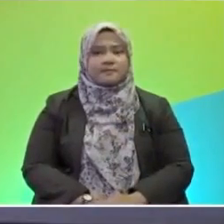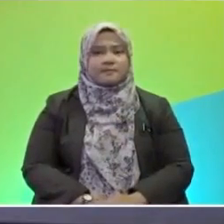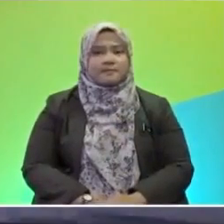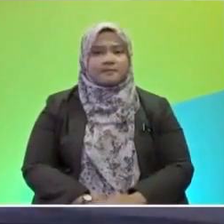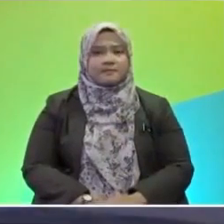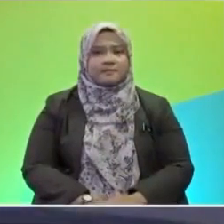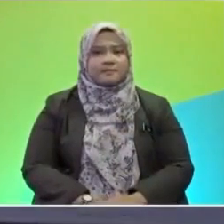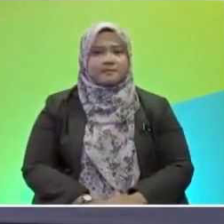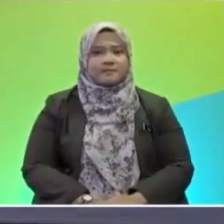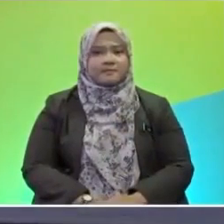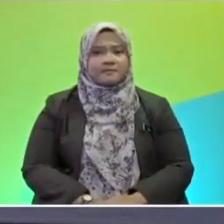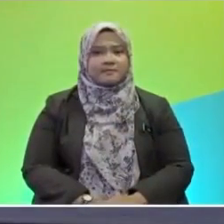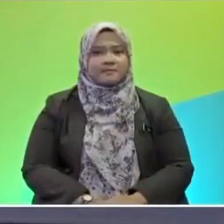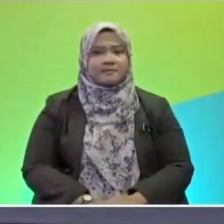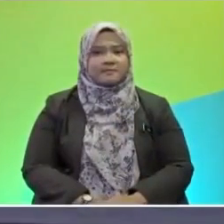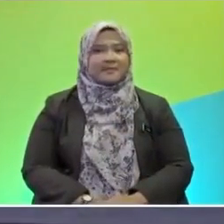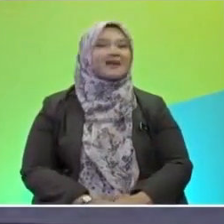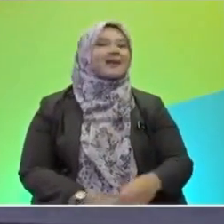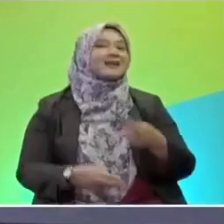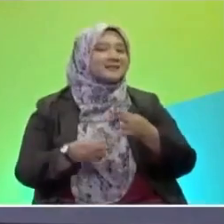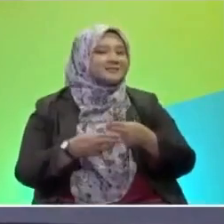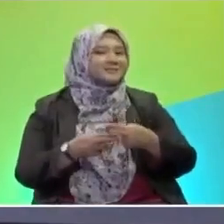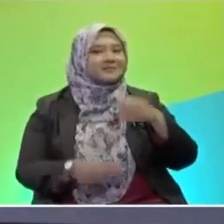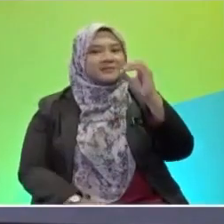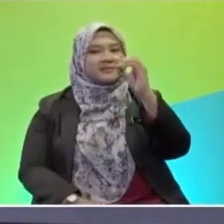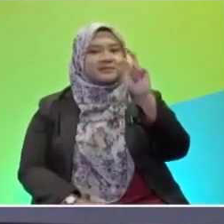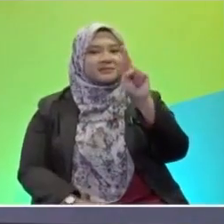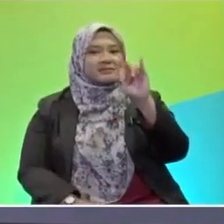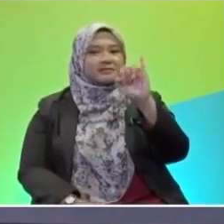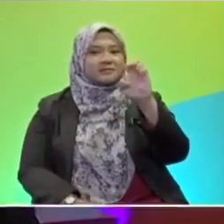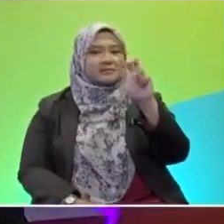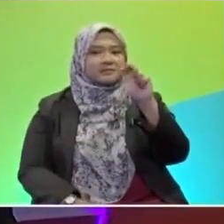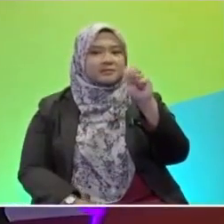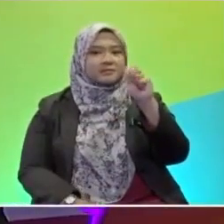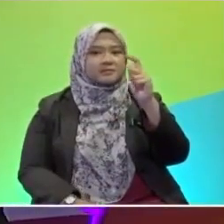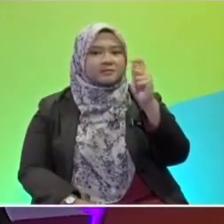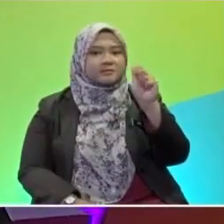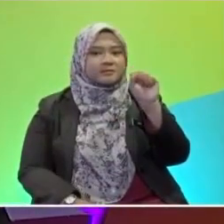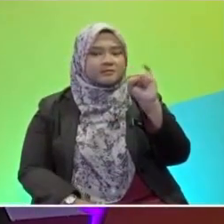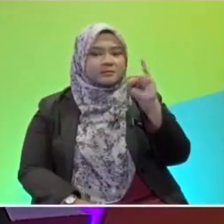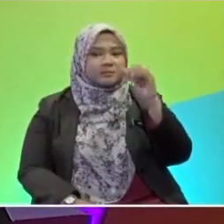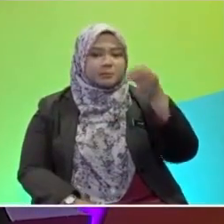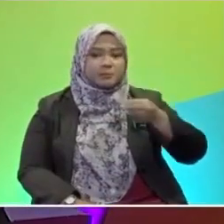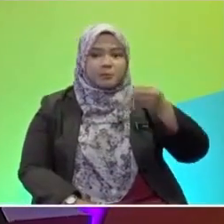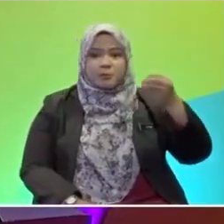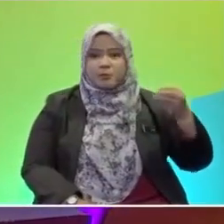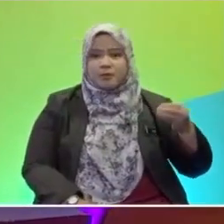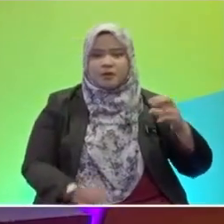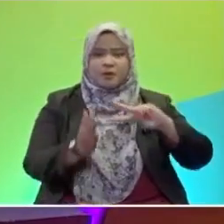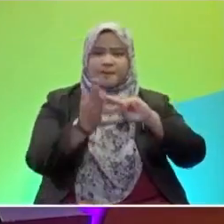ubah kita namakan sebagai orientasi objek maka bentuk bayang-bayang juga akan berubah